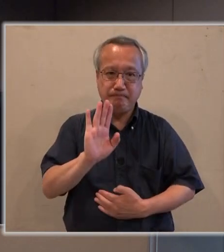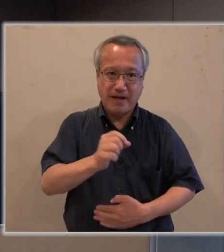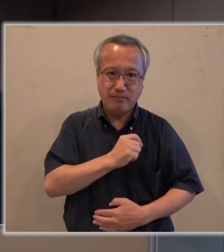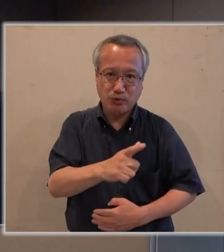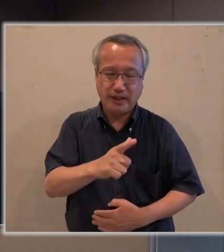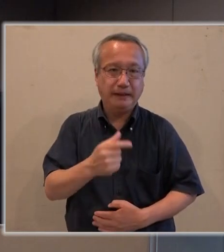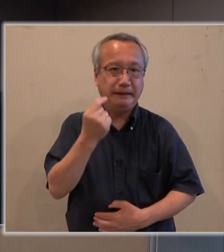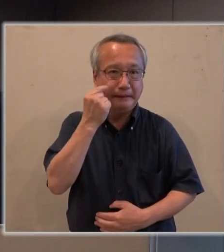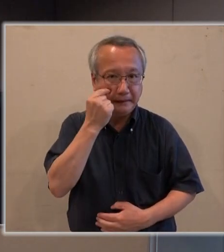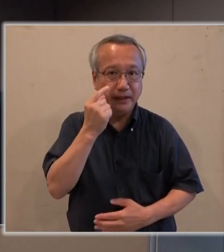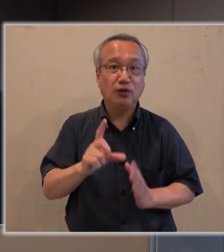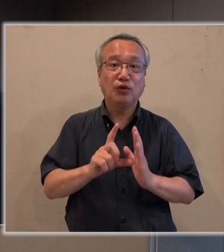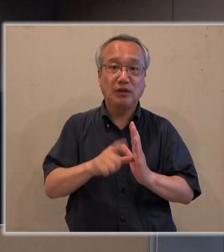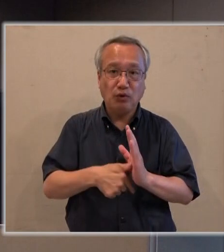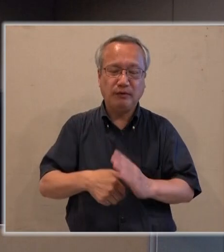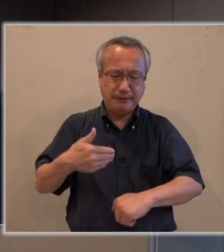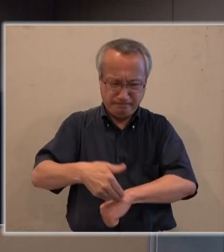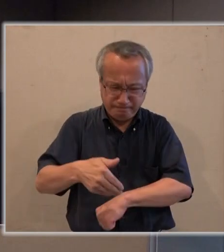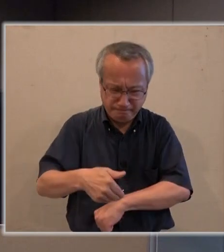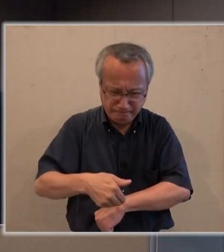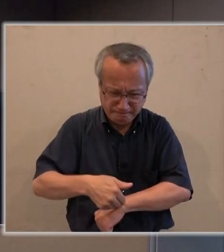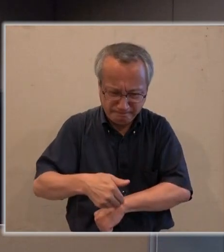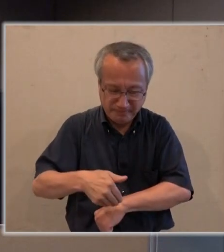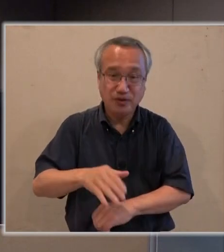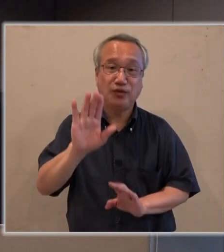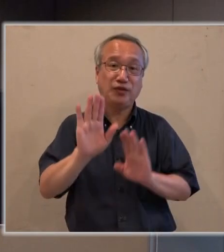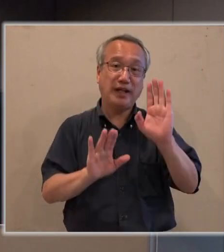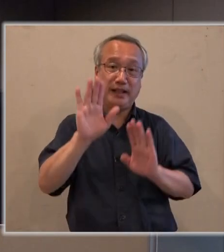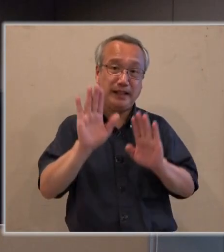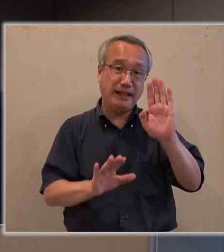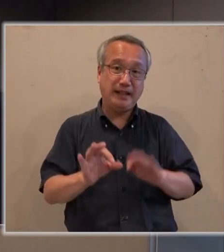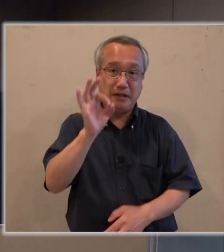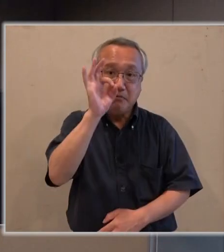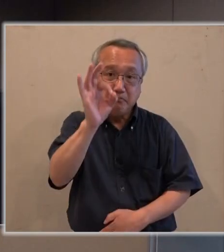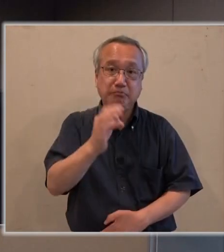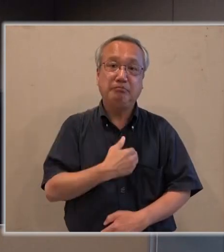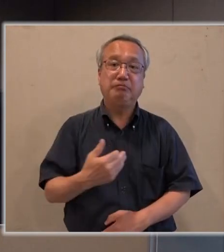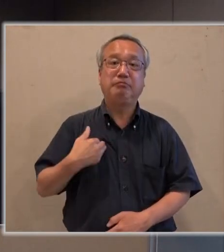心境の時も練習を怠らない姿が見えました。